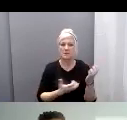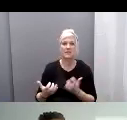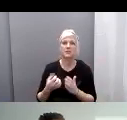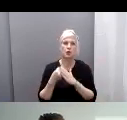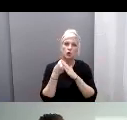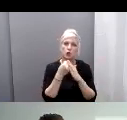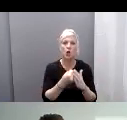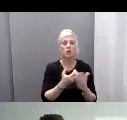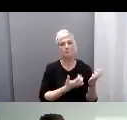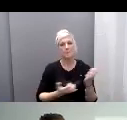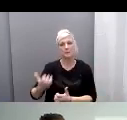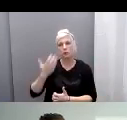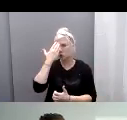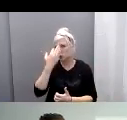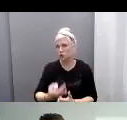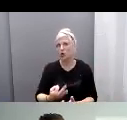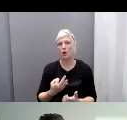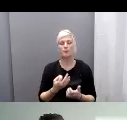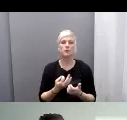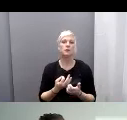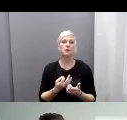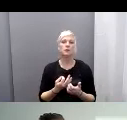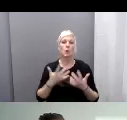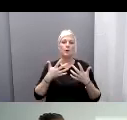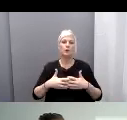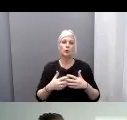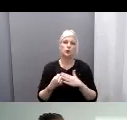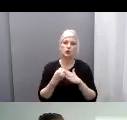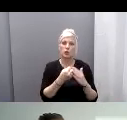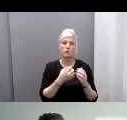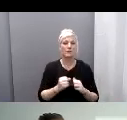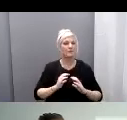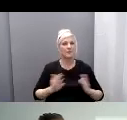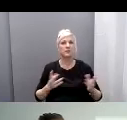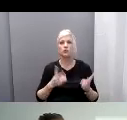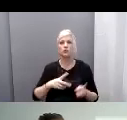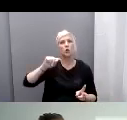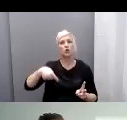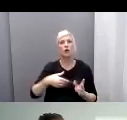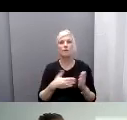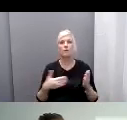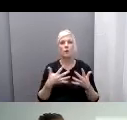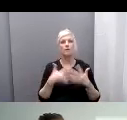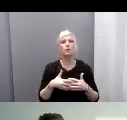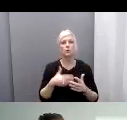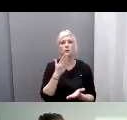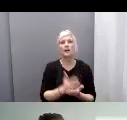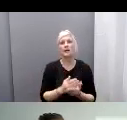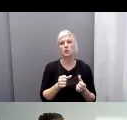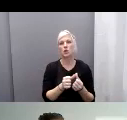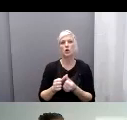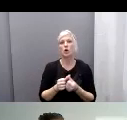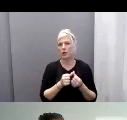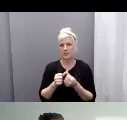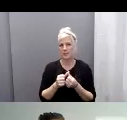och styrning kring sexualitet och funktionsstöd med att det inte har funnits som krav från funktionsrättsrörelsen.